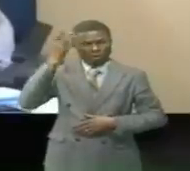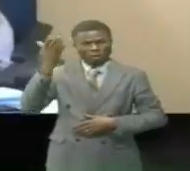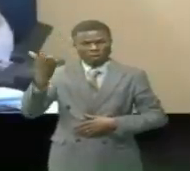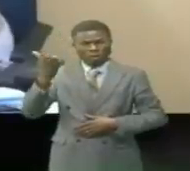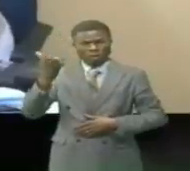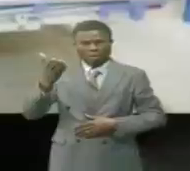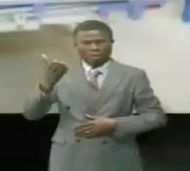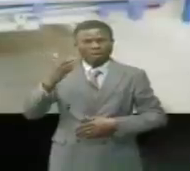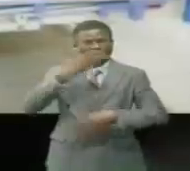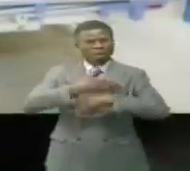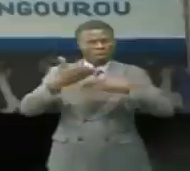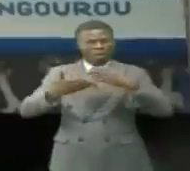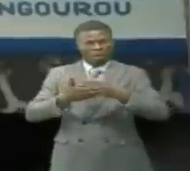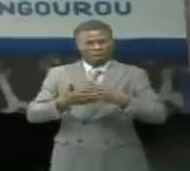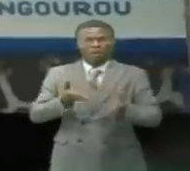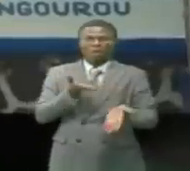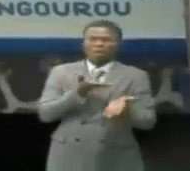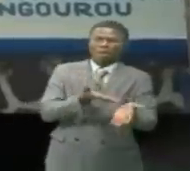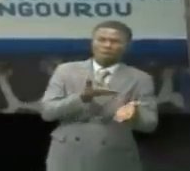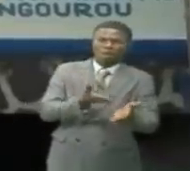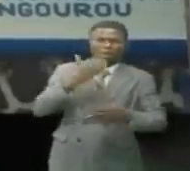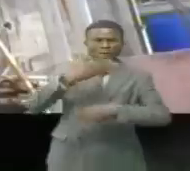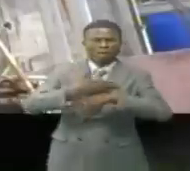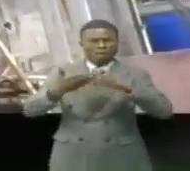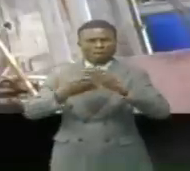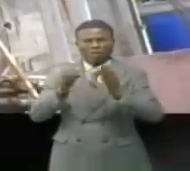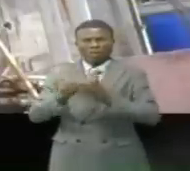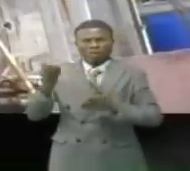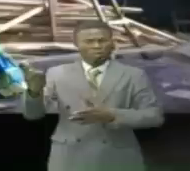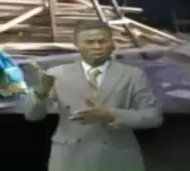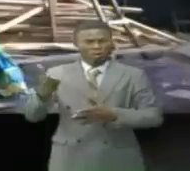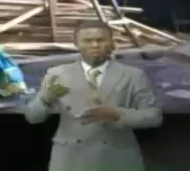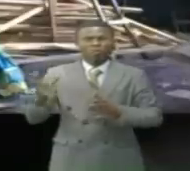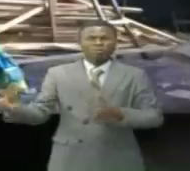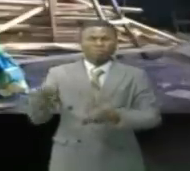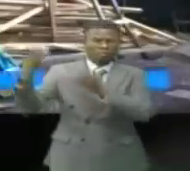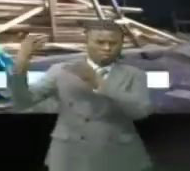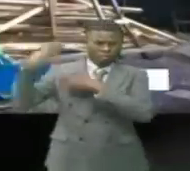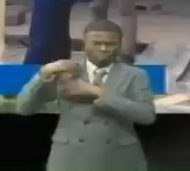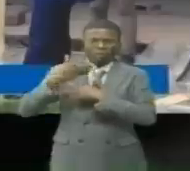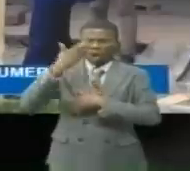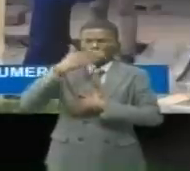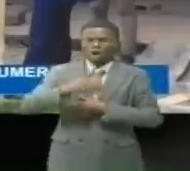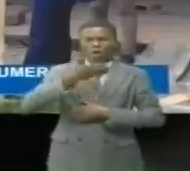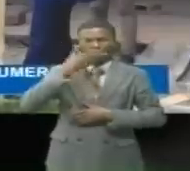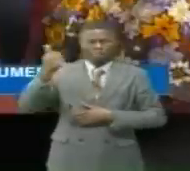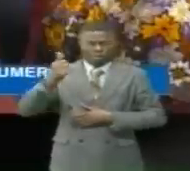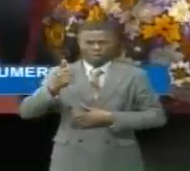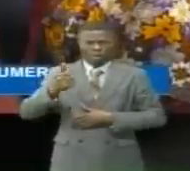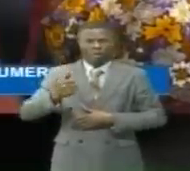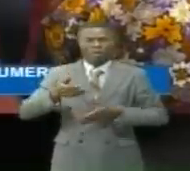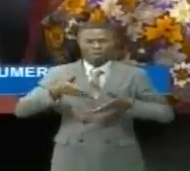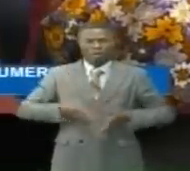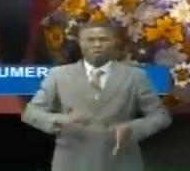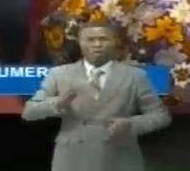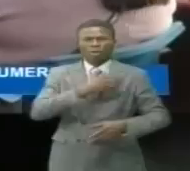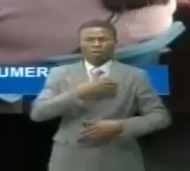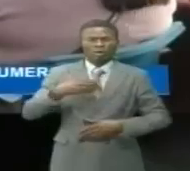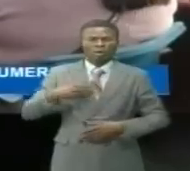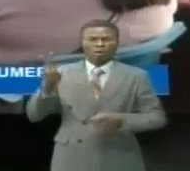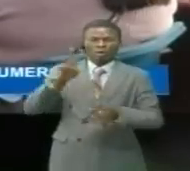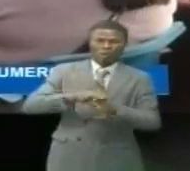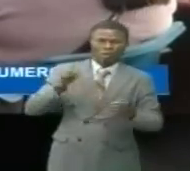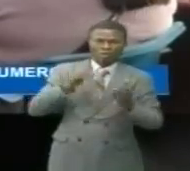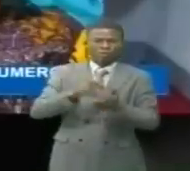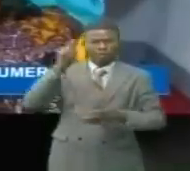l'un réhabilité et l'autre en construction, qui prendra en charge les soins complets d'avortement centrés sur les femmes, les violences